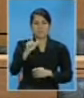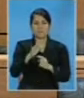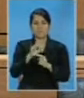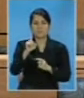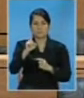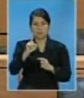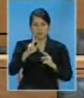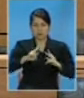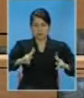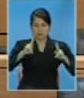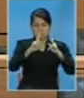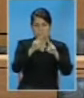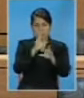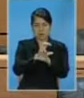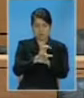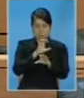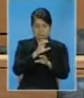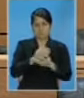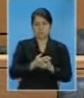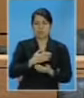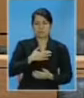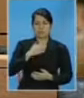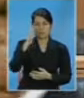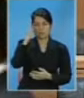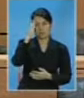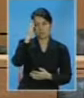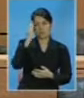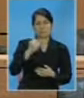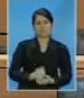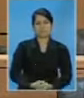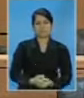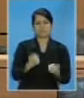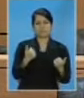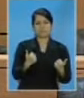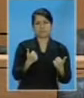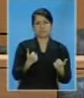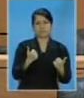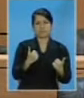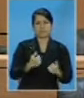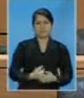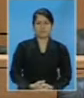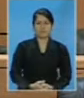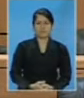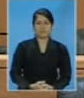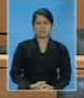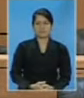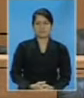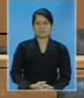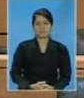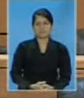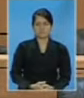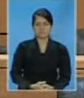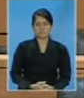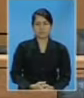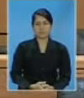กว่านี้เท่าที่ผมทราบนี่อย่างนี้ครับวันนี้ณ